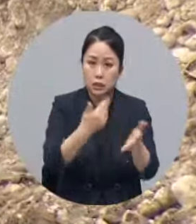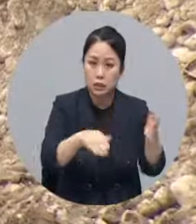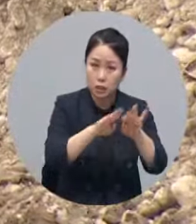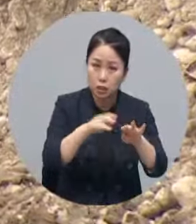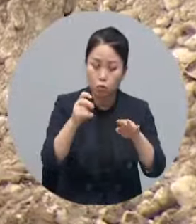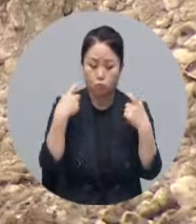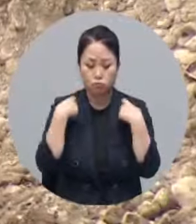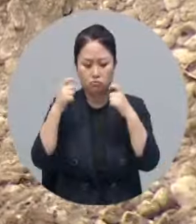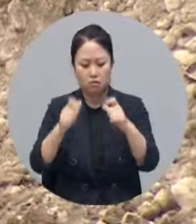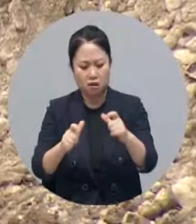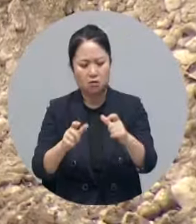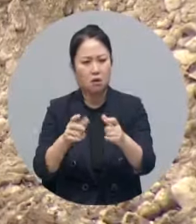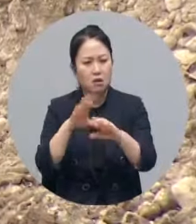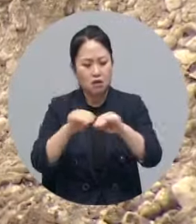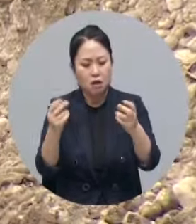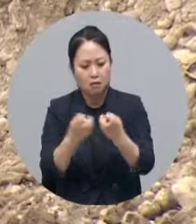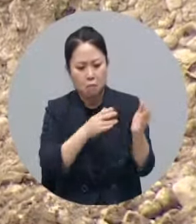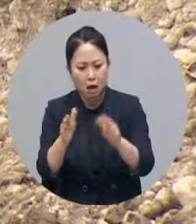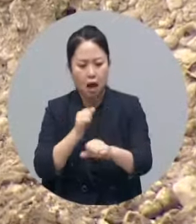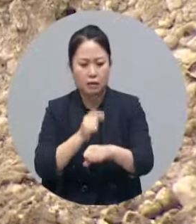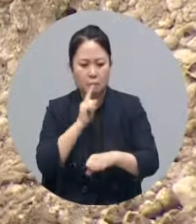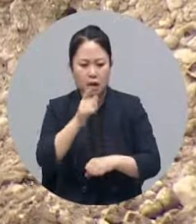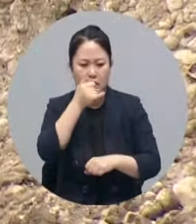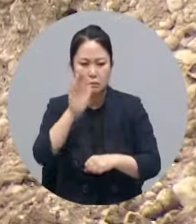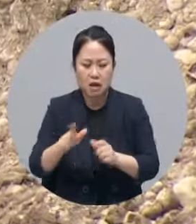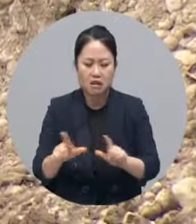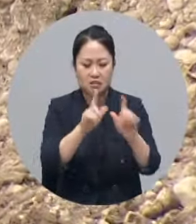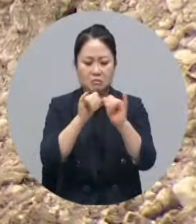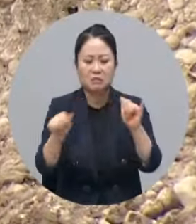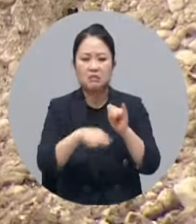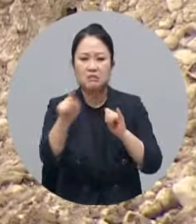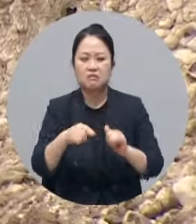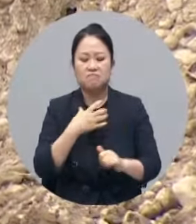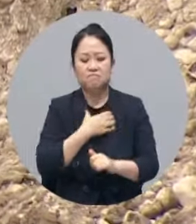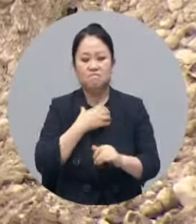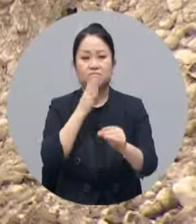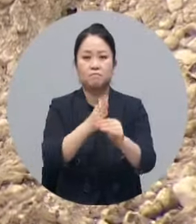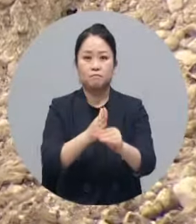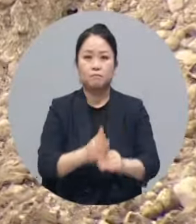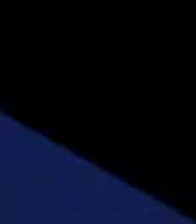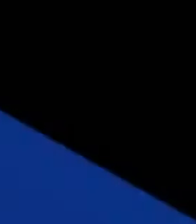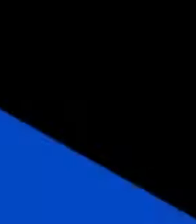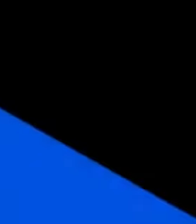나섰는데 시민들은 여전히 불안해하고 있습니다. MBC 뉴스 유태경입니다.